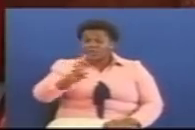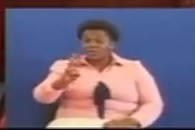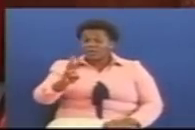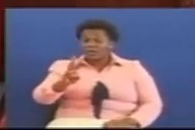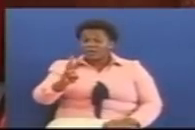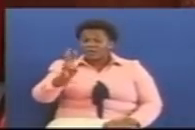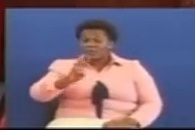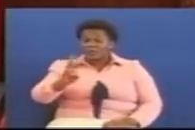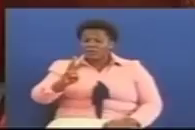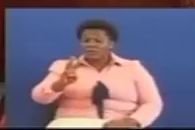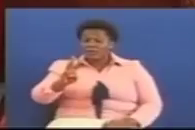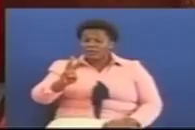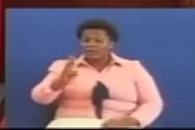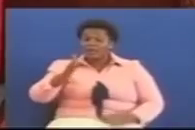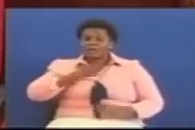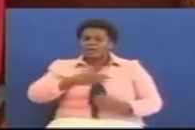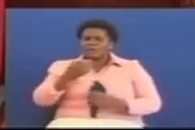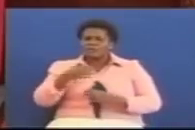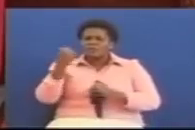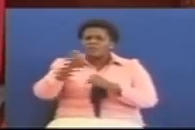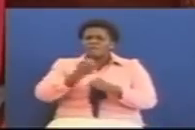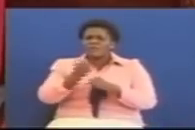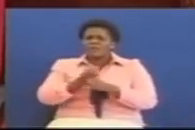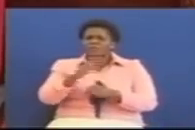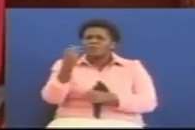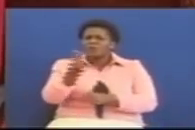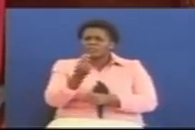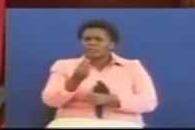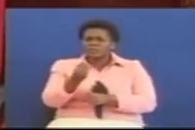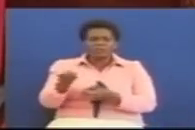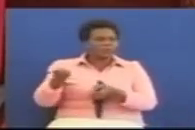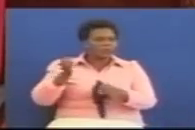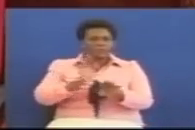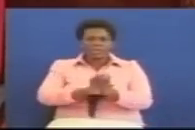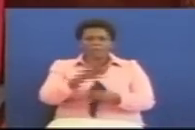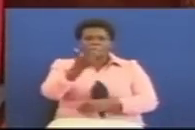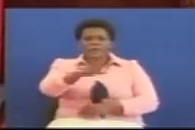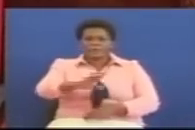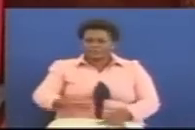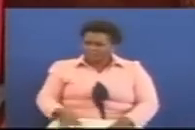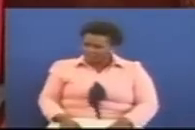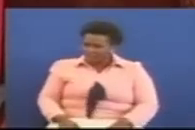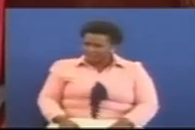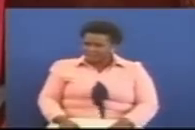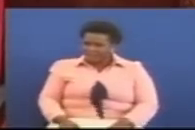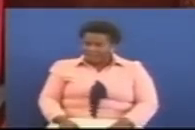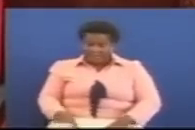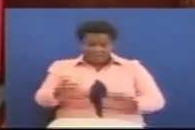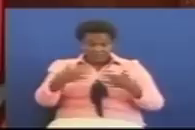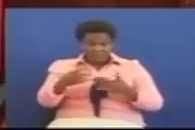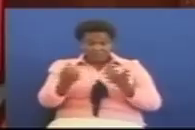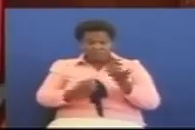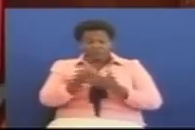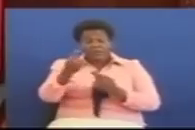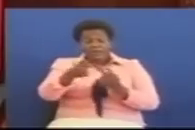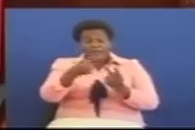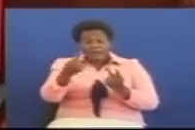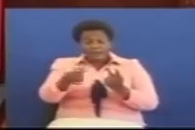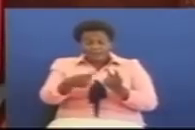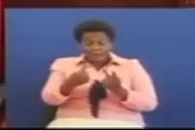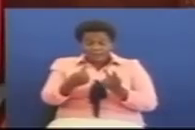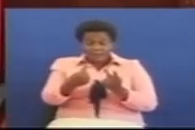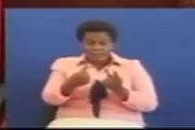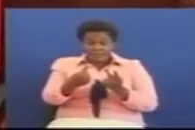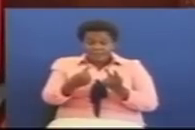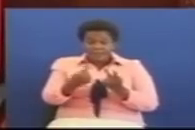ndogo ya watumishi katika sekta ya maji, na kazi za kitaalamu ulizozielekeza kwa idadi ya wataalamu tulio nayo haitaweza